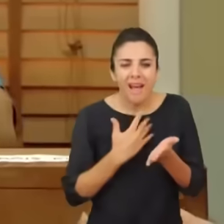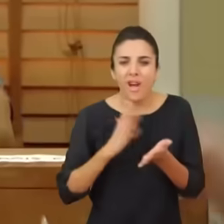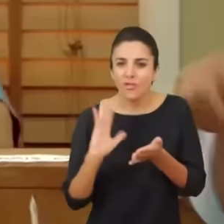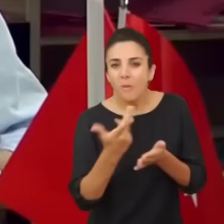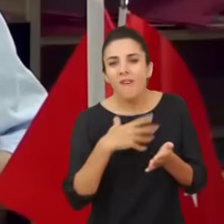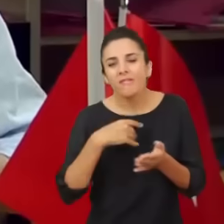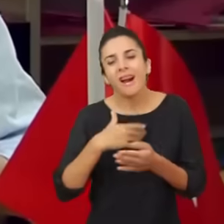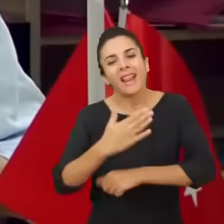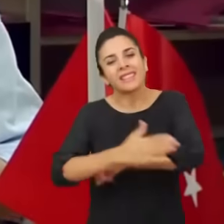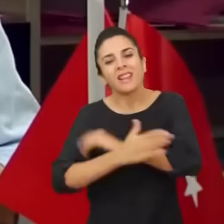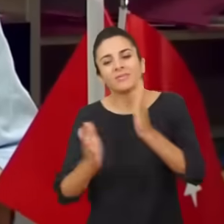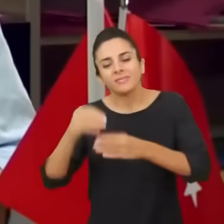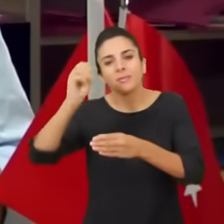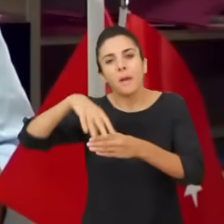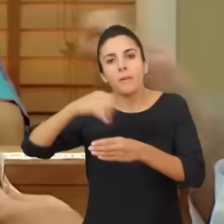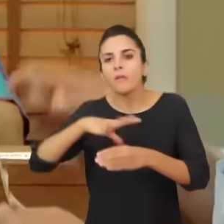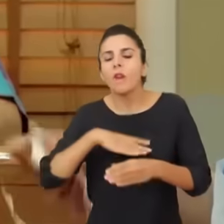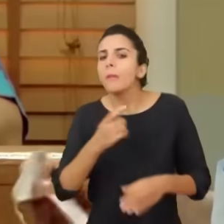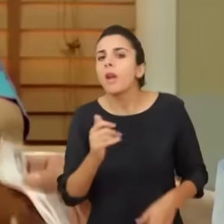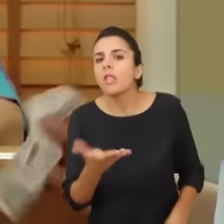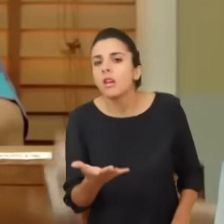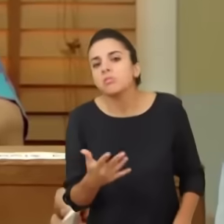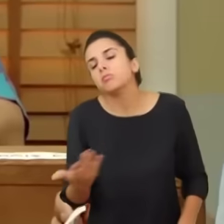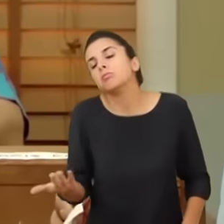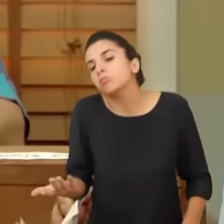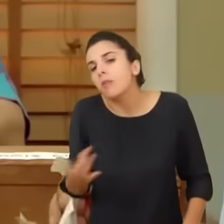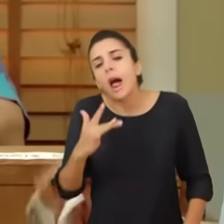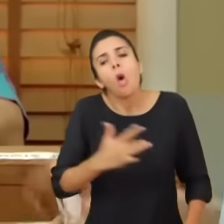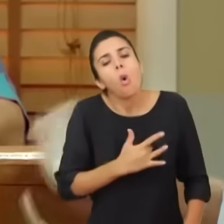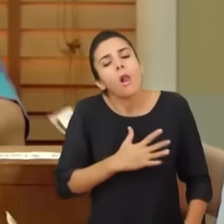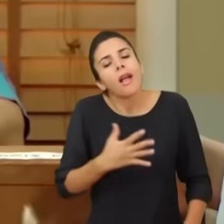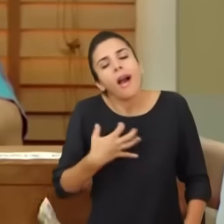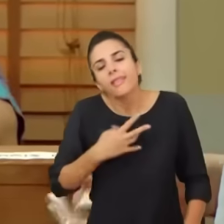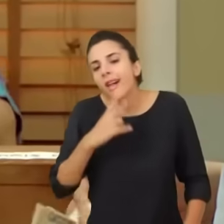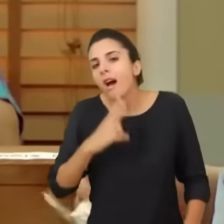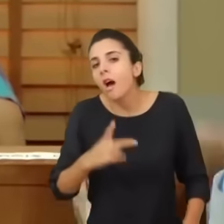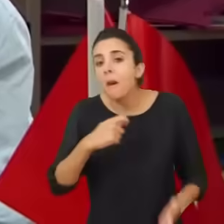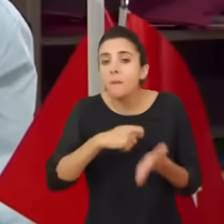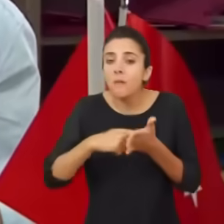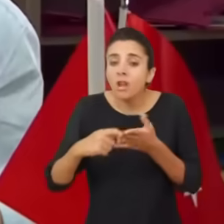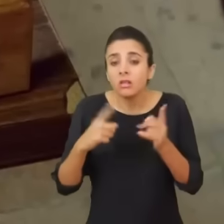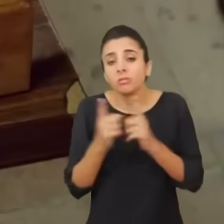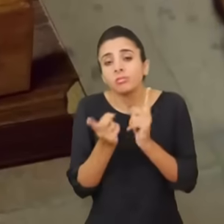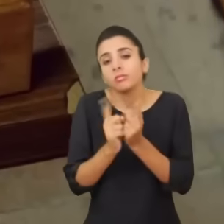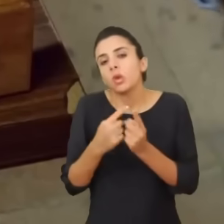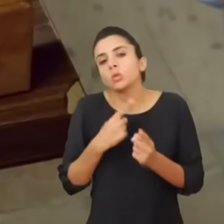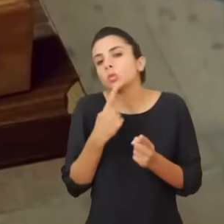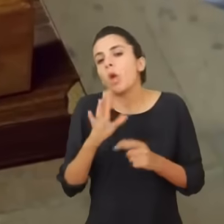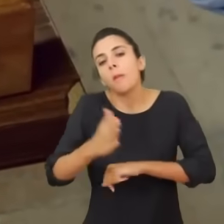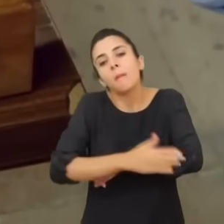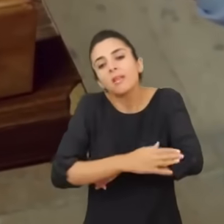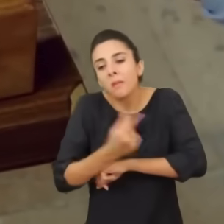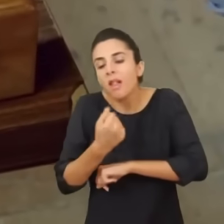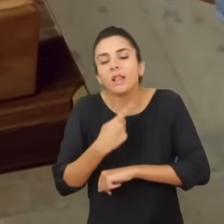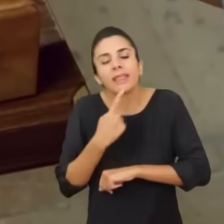oraya. Vallahi çok iyi düşünmüşsünüz. Ne kadar? Ya işte gönlünden ne koparsa. Bağışın fiyatı şeysi olmaz ya. Hazırladığı